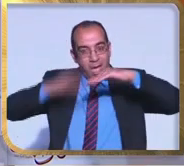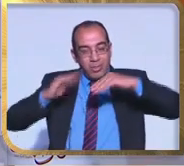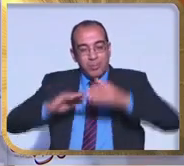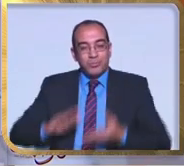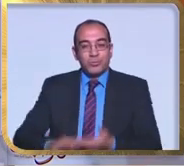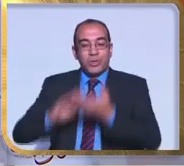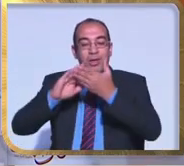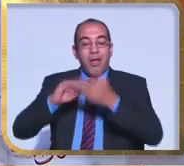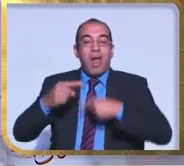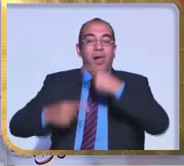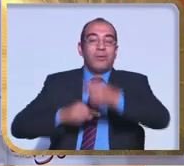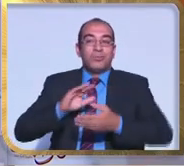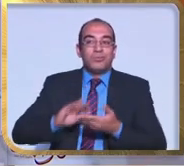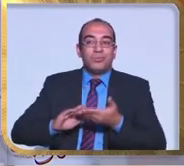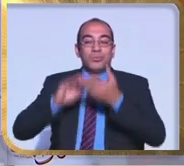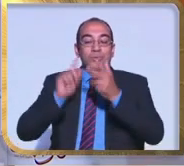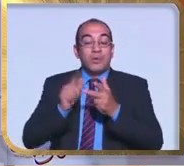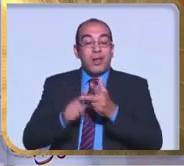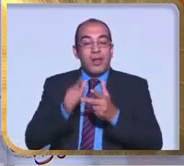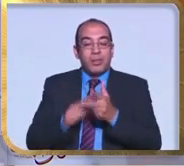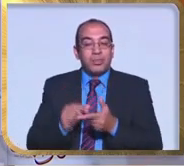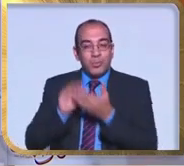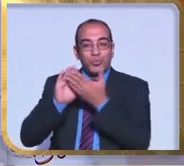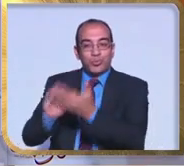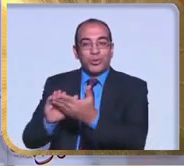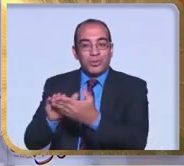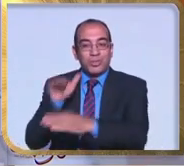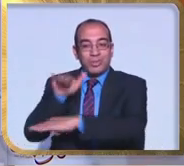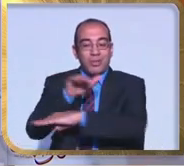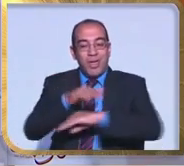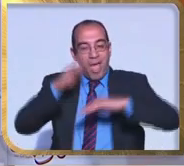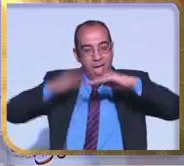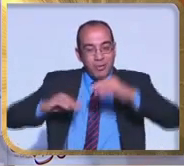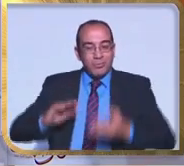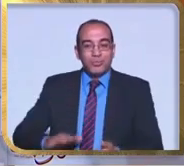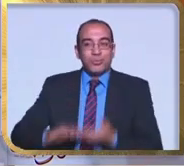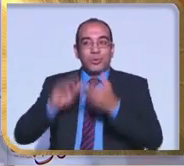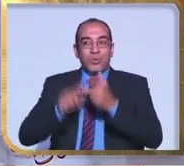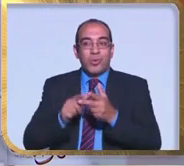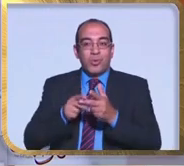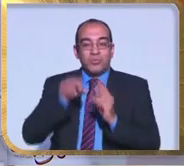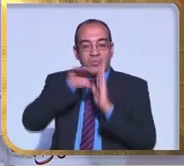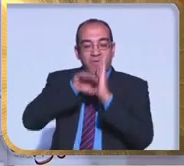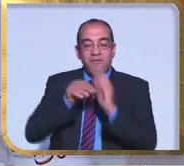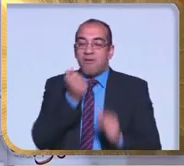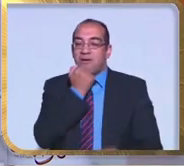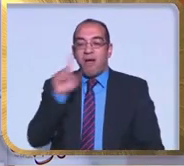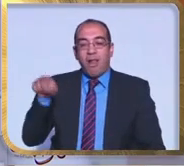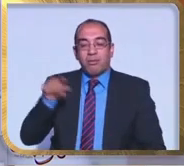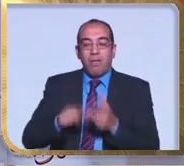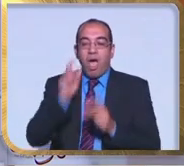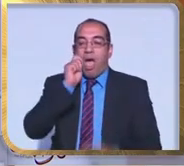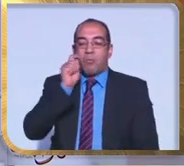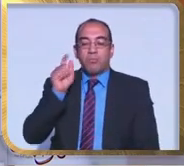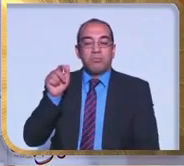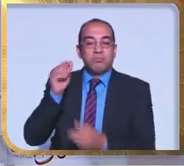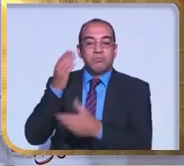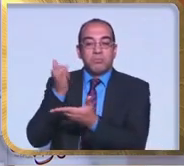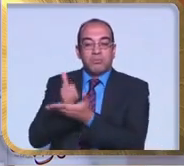فالانقطاع ده ففيش لا عطاء مادي ولا عطاء معنوي، فهناك تقصير من جانب هذا